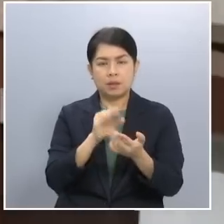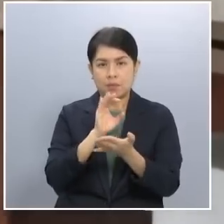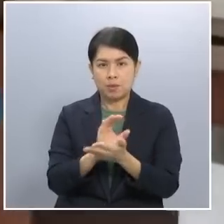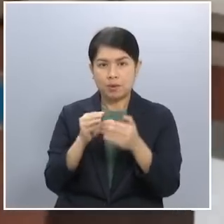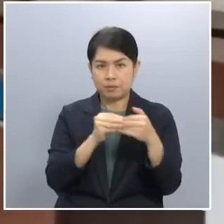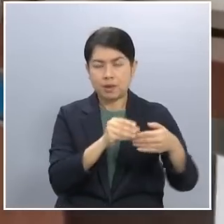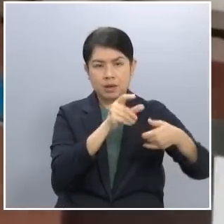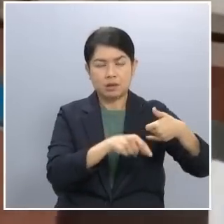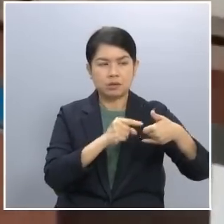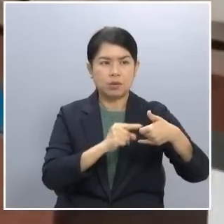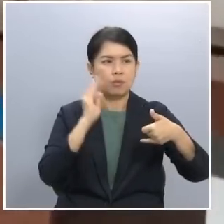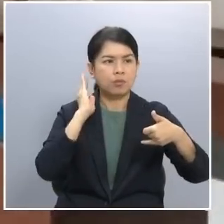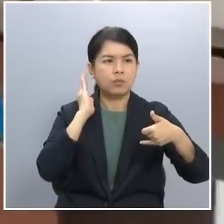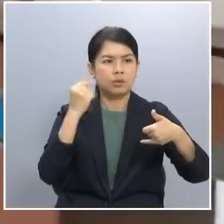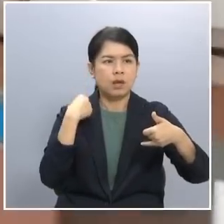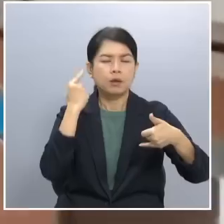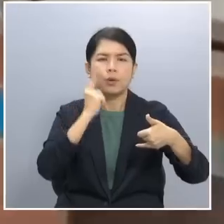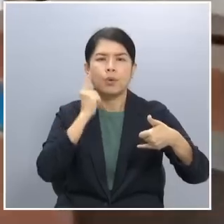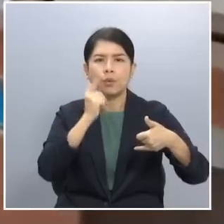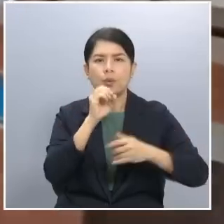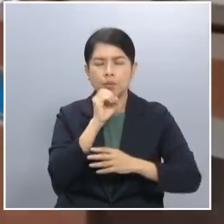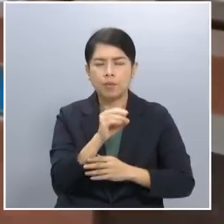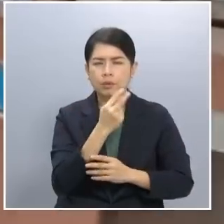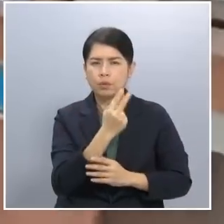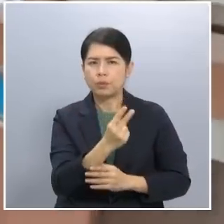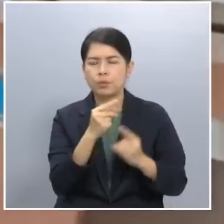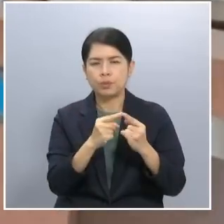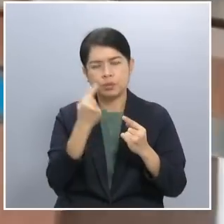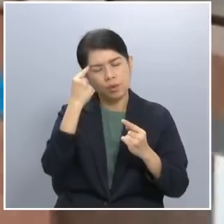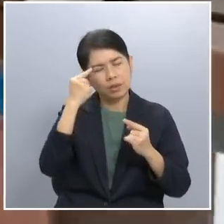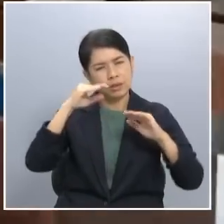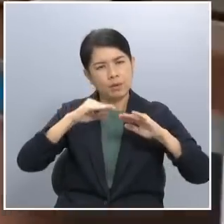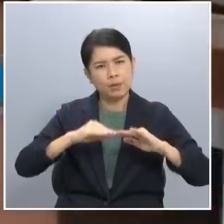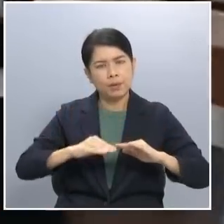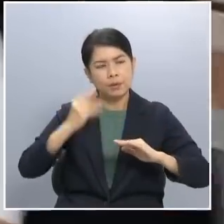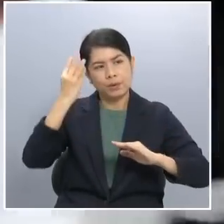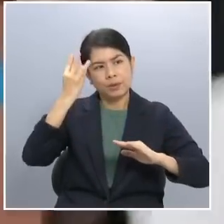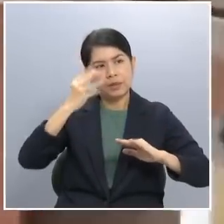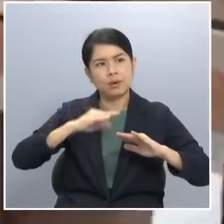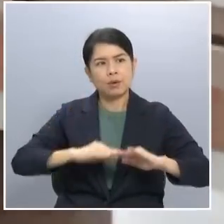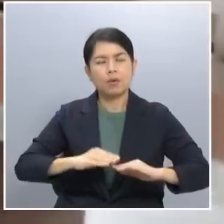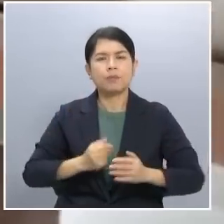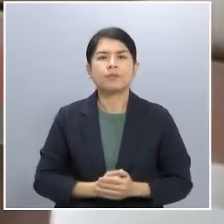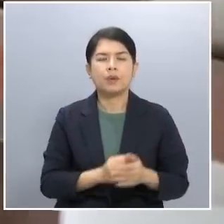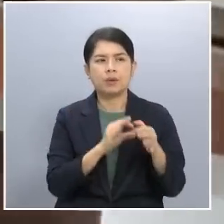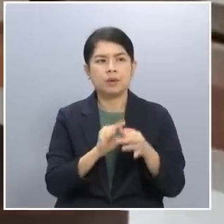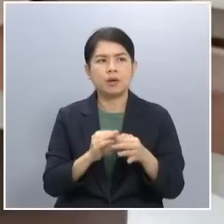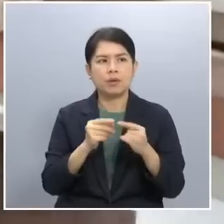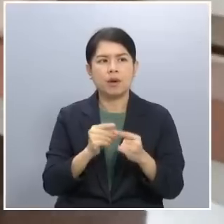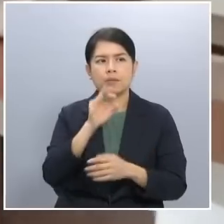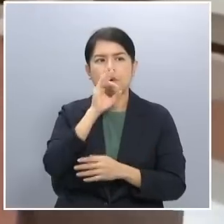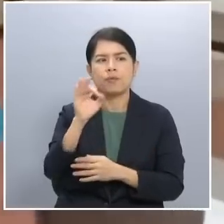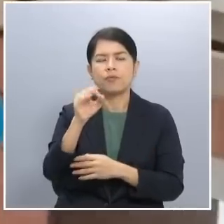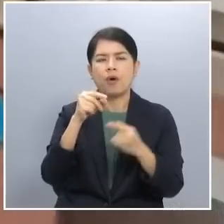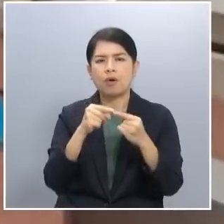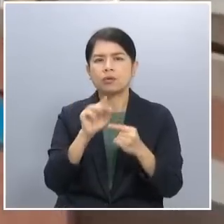พูดกับผู้สื่อข่าวนะคะบอกว่าผ่อนคลายมากขึ้นไม่ได้มีความกังวลอะไรเรื่องที่มีการร้องเรียนให้ข้อมูลกับคุณกันไปหมดแล้